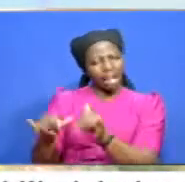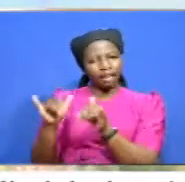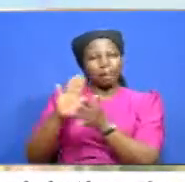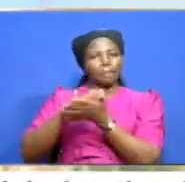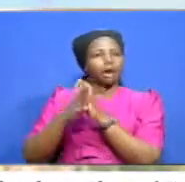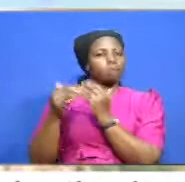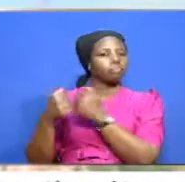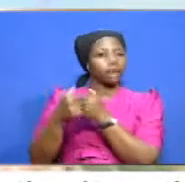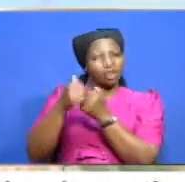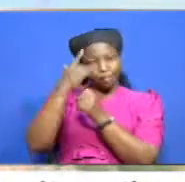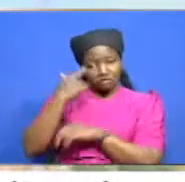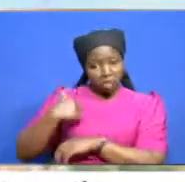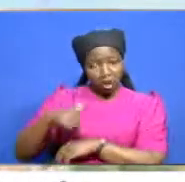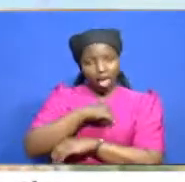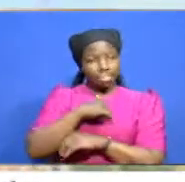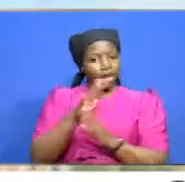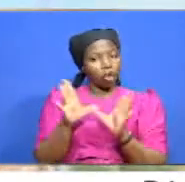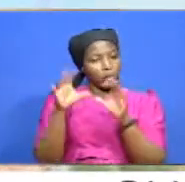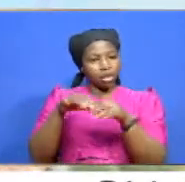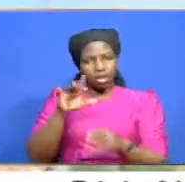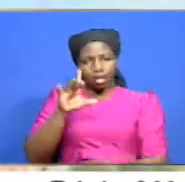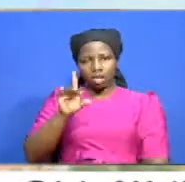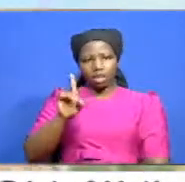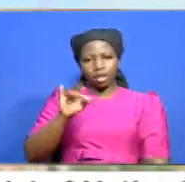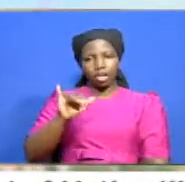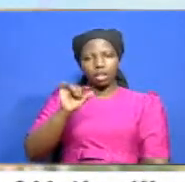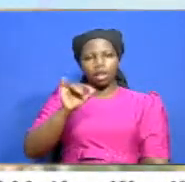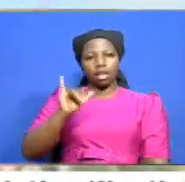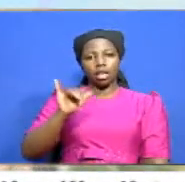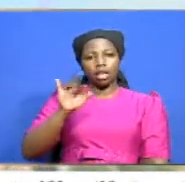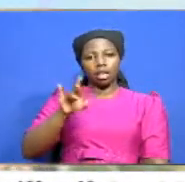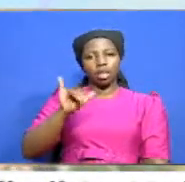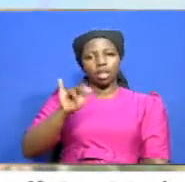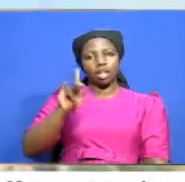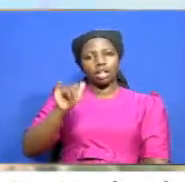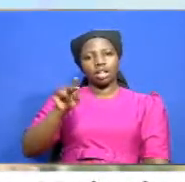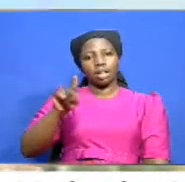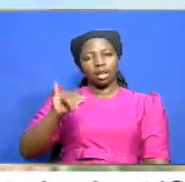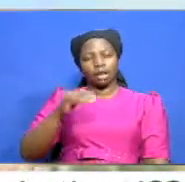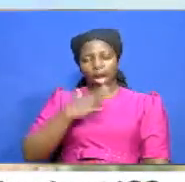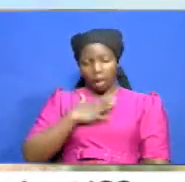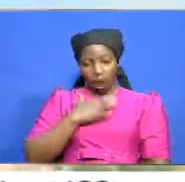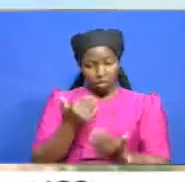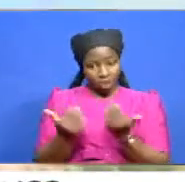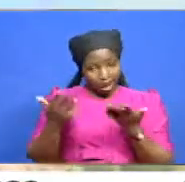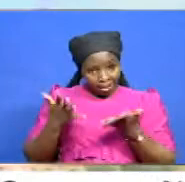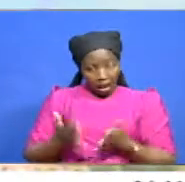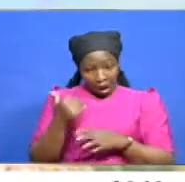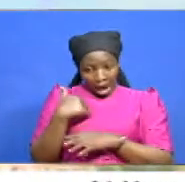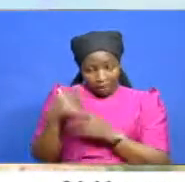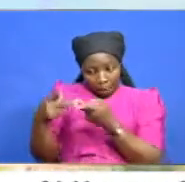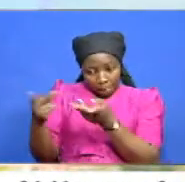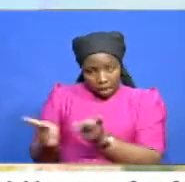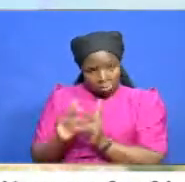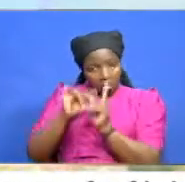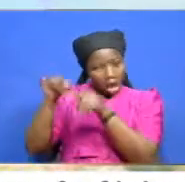kwa sisi jamii ya Digirikani. Watoto wetu ni kama na kwamba wamepata sehemu za kufanyia